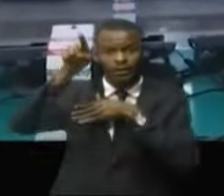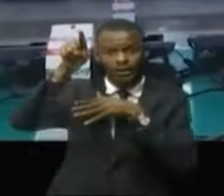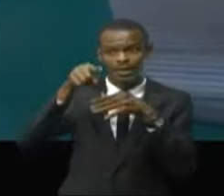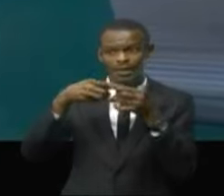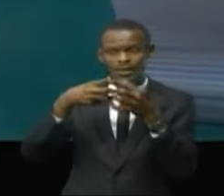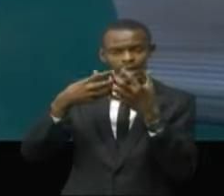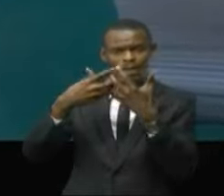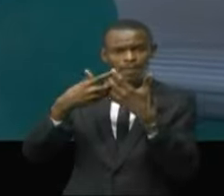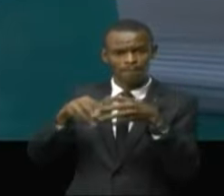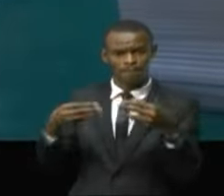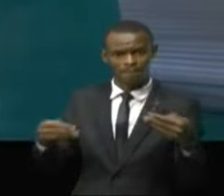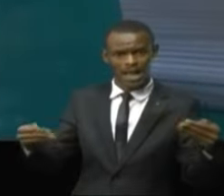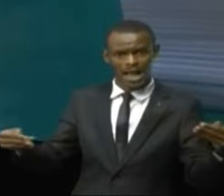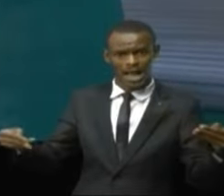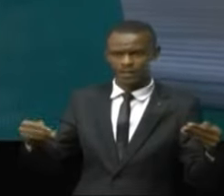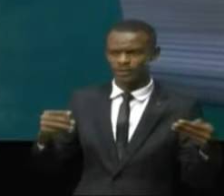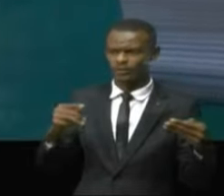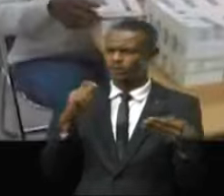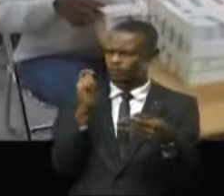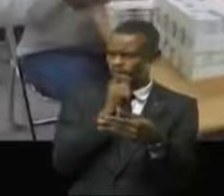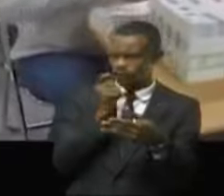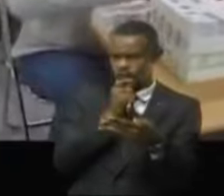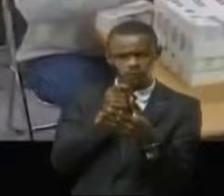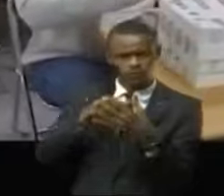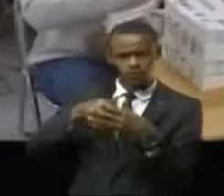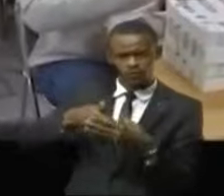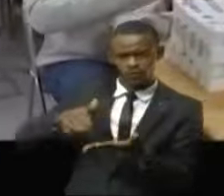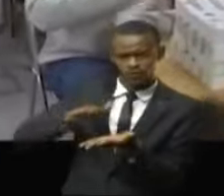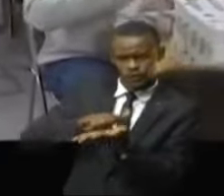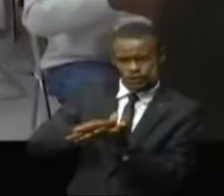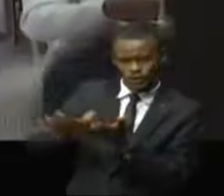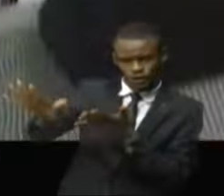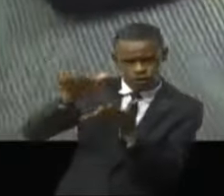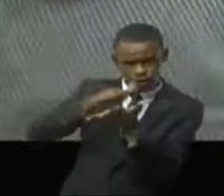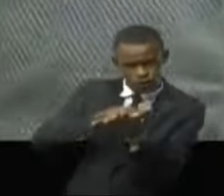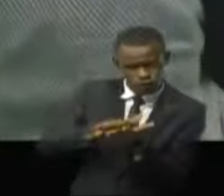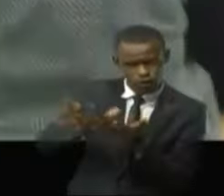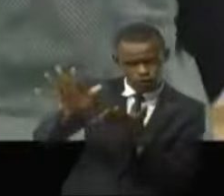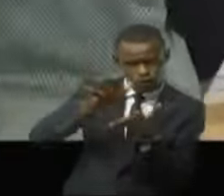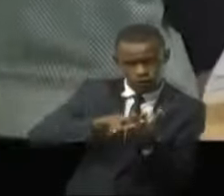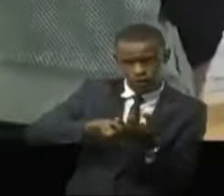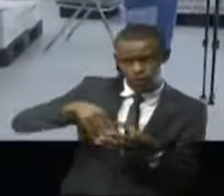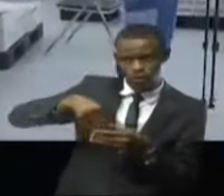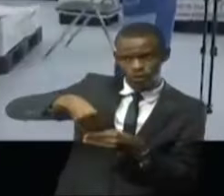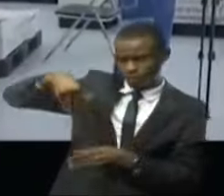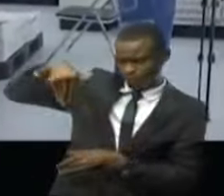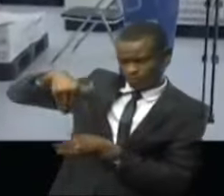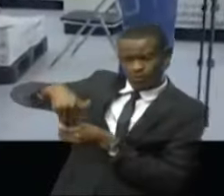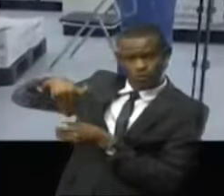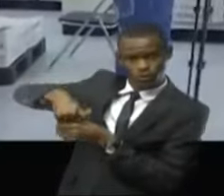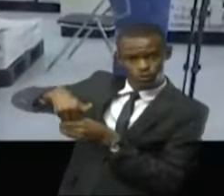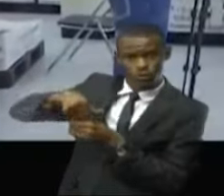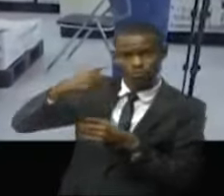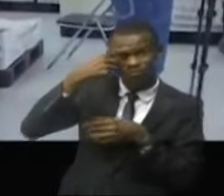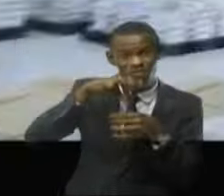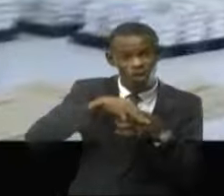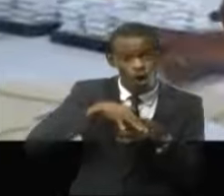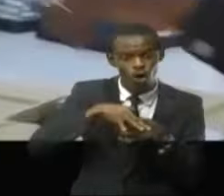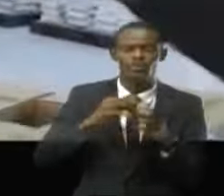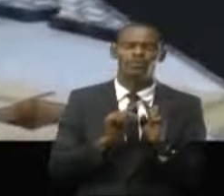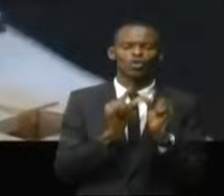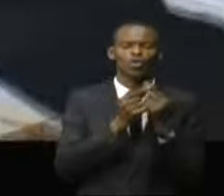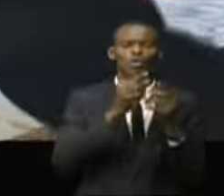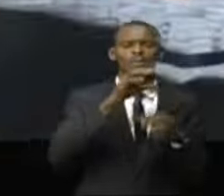de production des bulletins de vote personnalisés. La délégation de la Commission électorale nationale indépendante, en mission en Corée du Sud, conduite